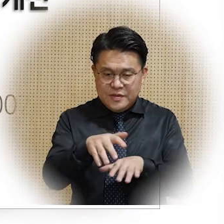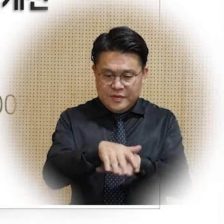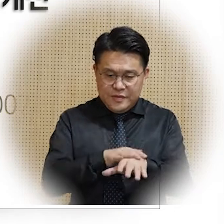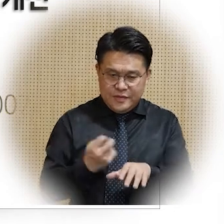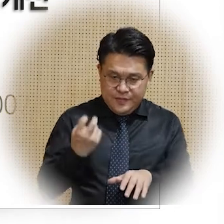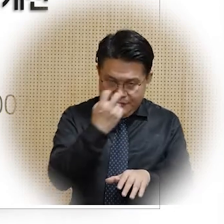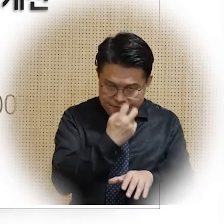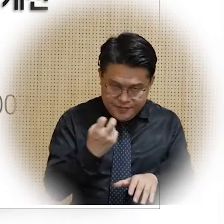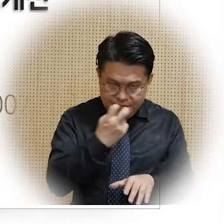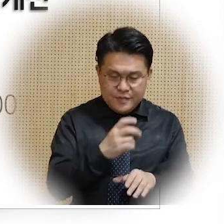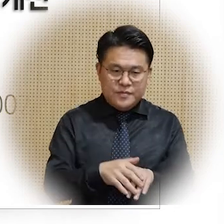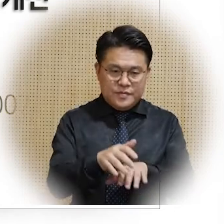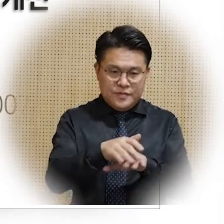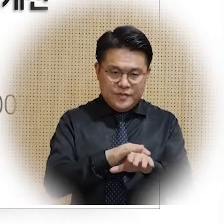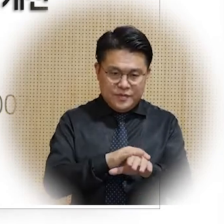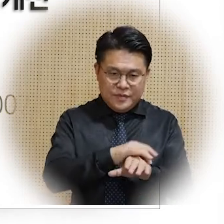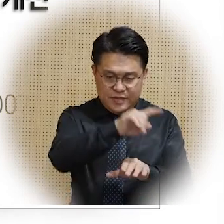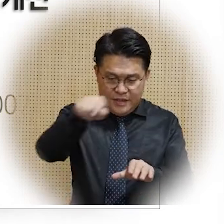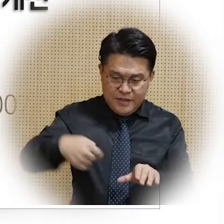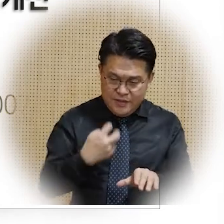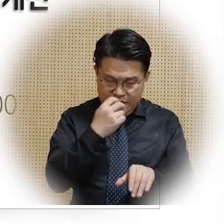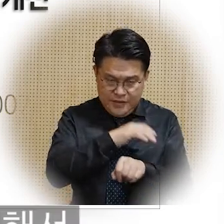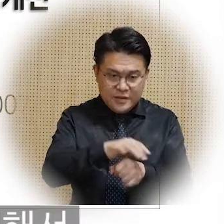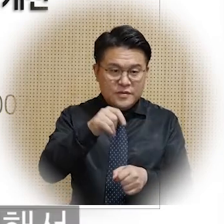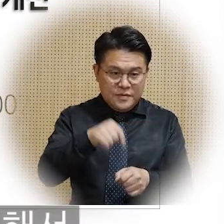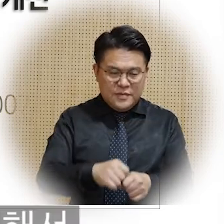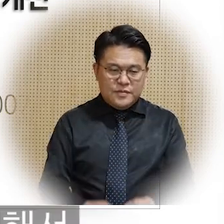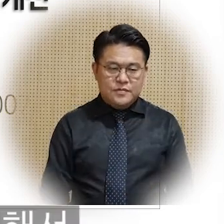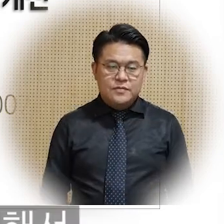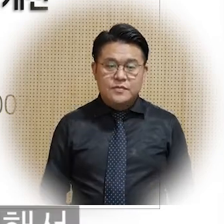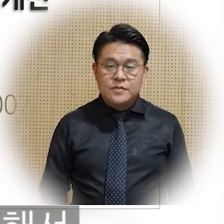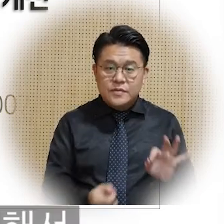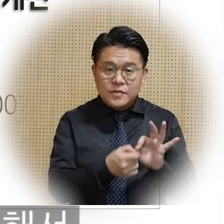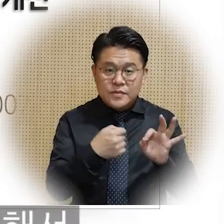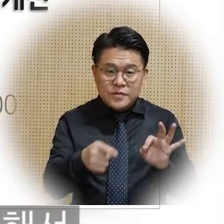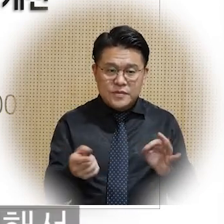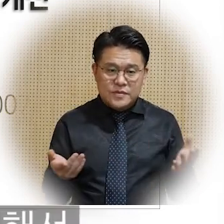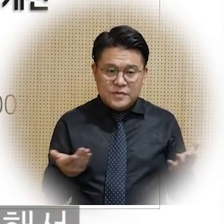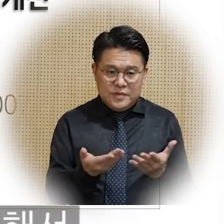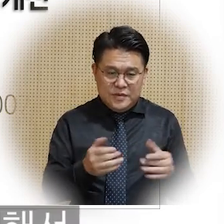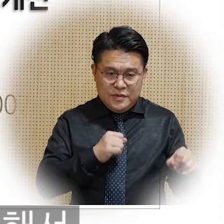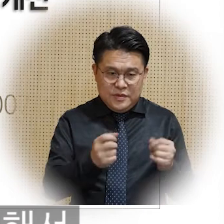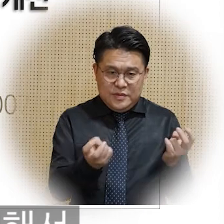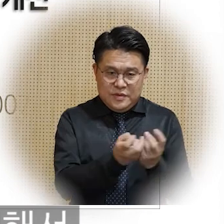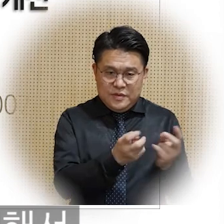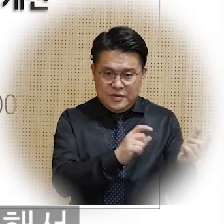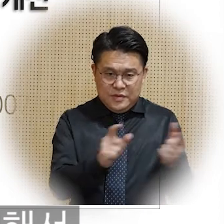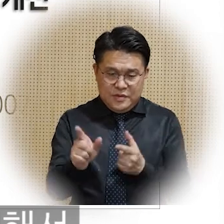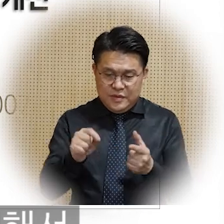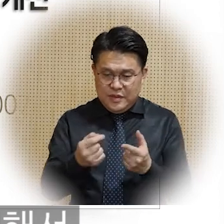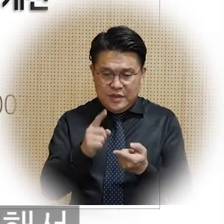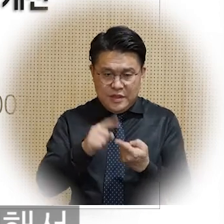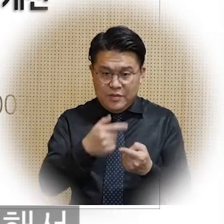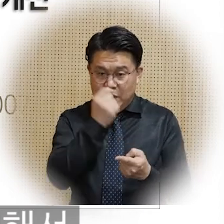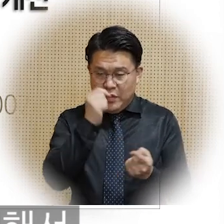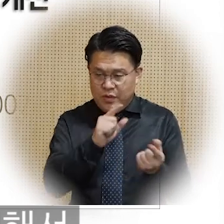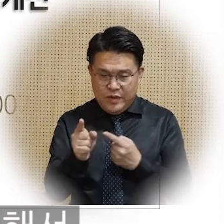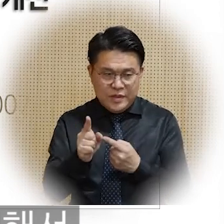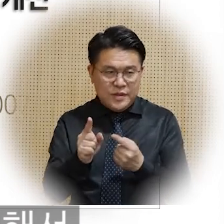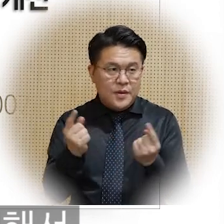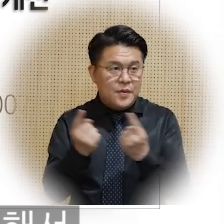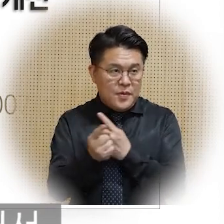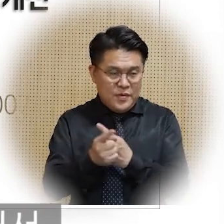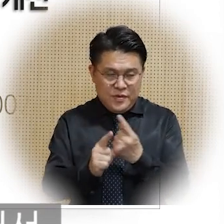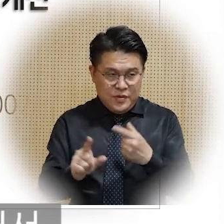관리. 예, 조직을 이제 전체적으로 관리하기 위해서. 열 번째는 직무 수행 방법에 대한 미비점을